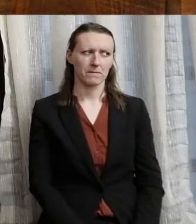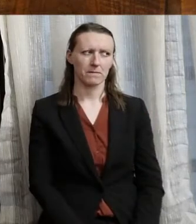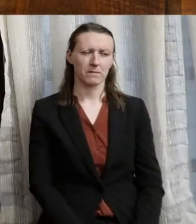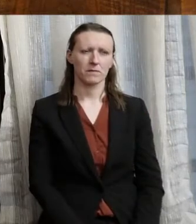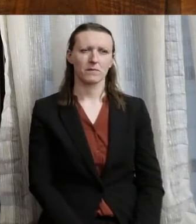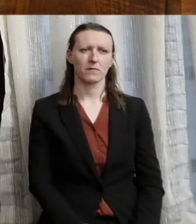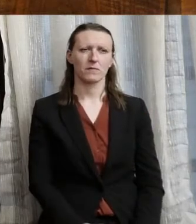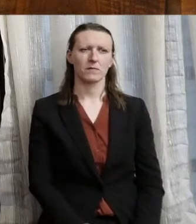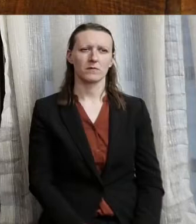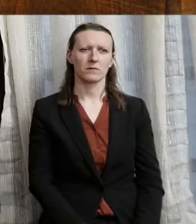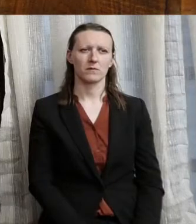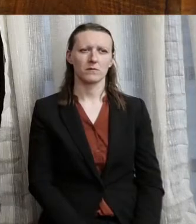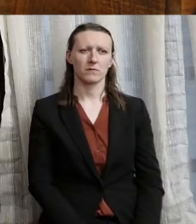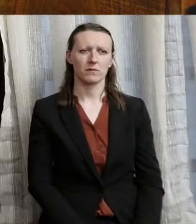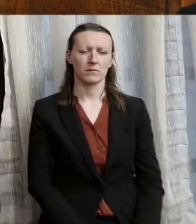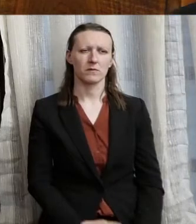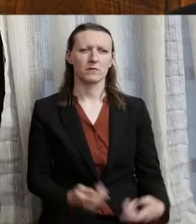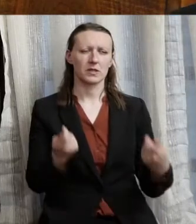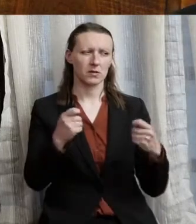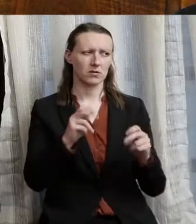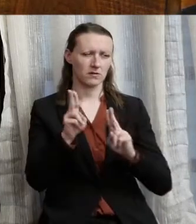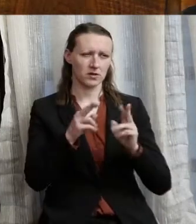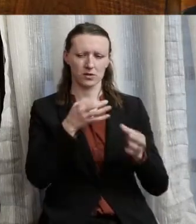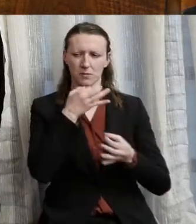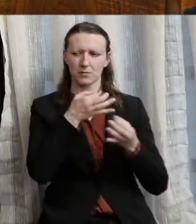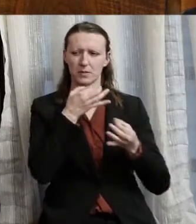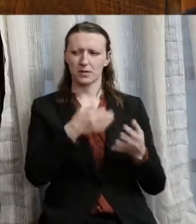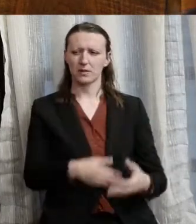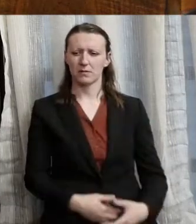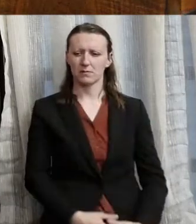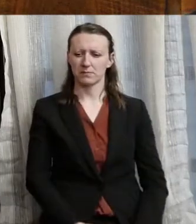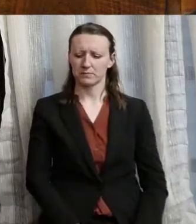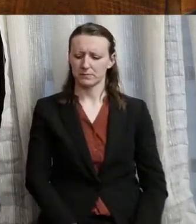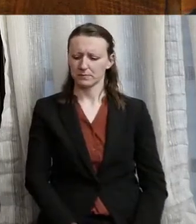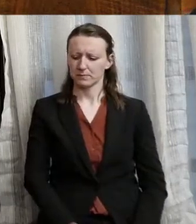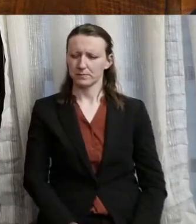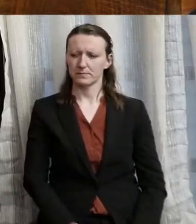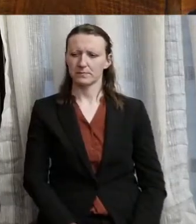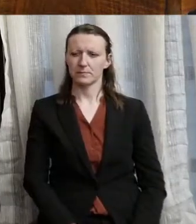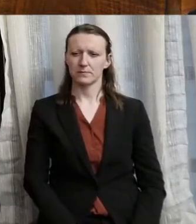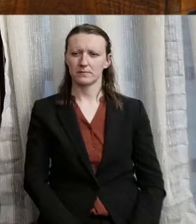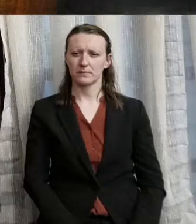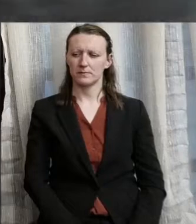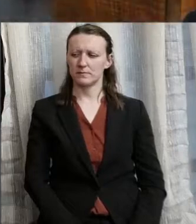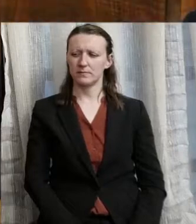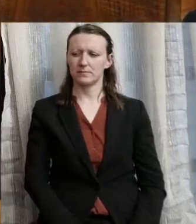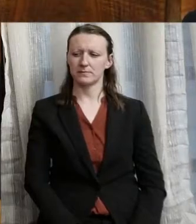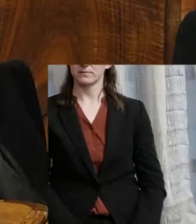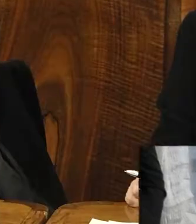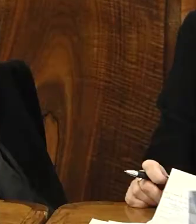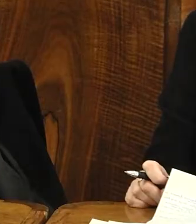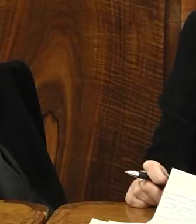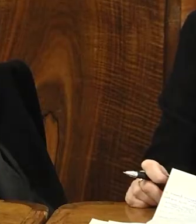I ovime onda zaključujem vijećnička pitanja. Budući da smo potrošili svo vrijeme na raspolaganju, za sljedeći put